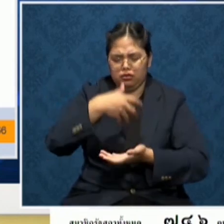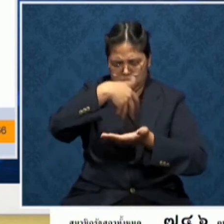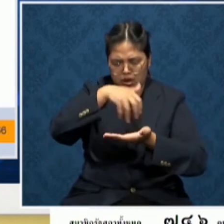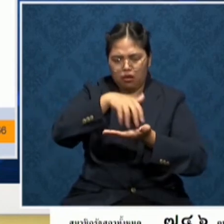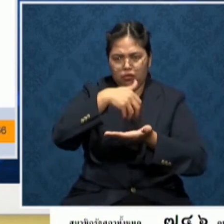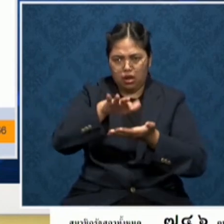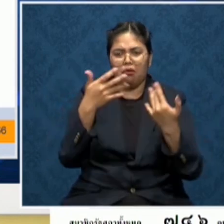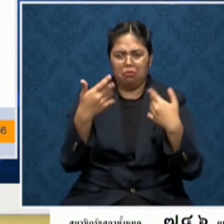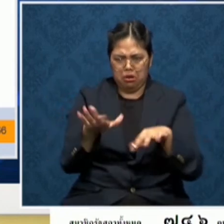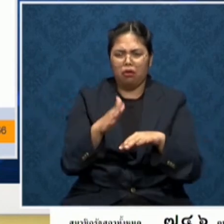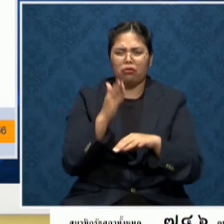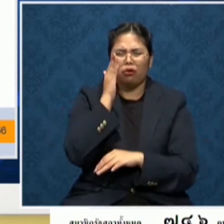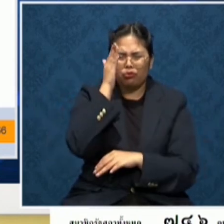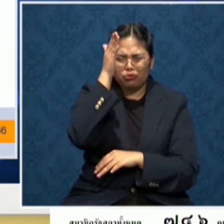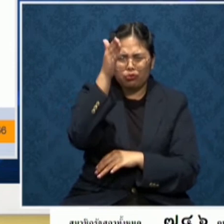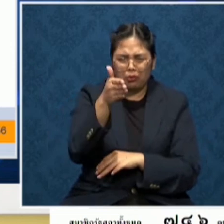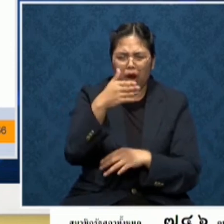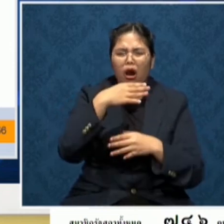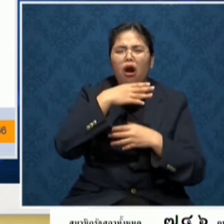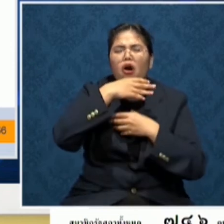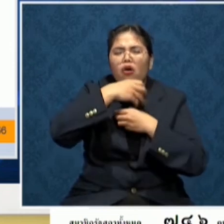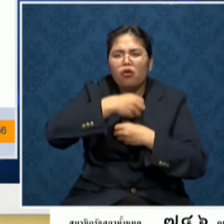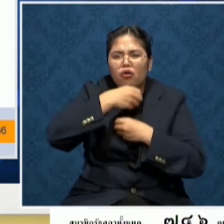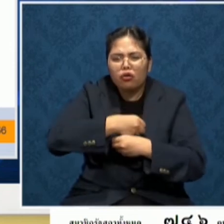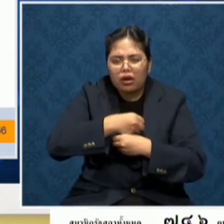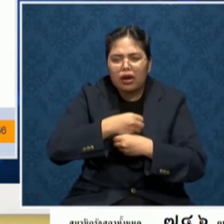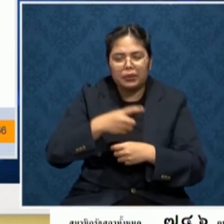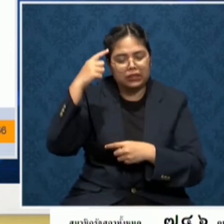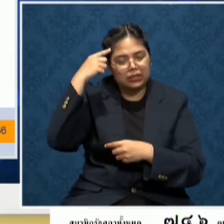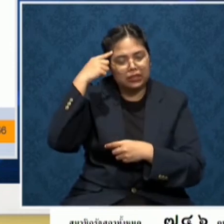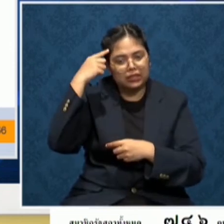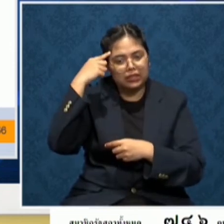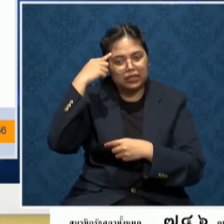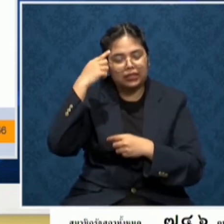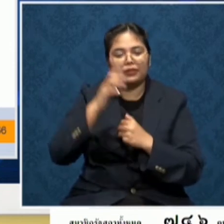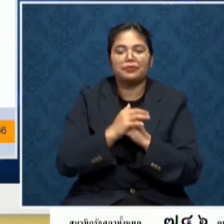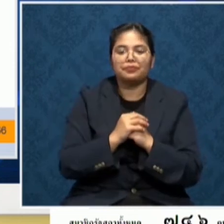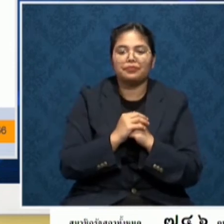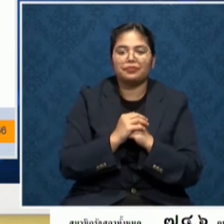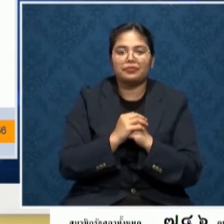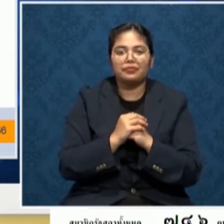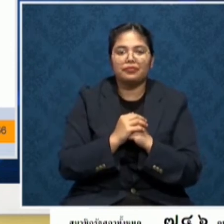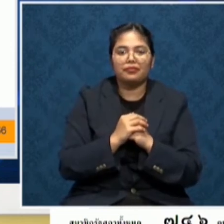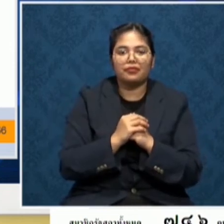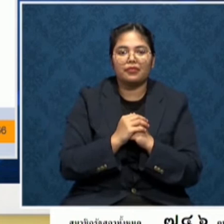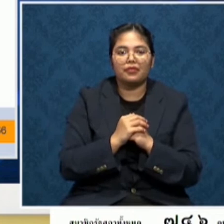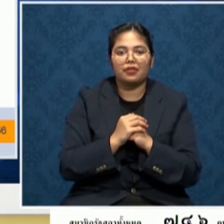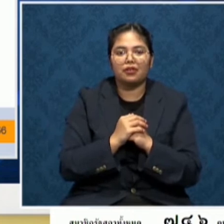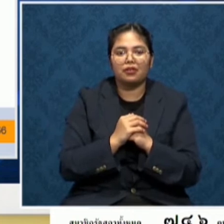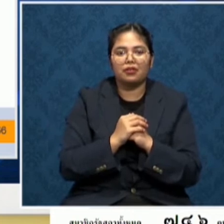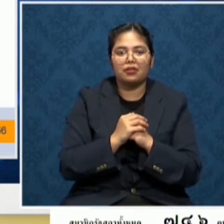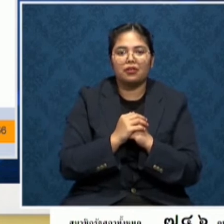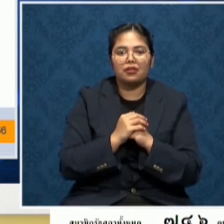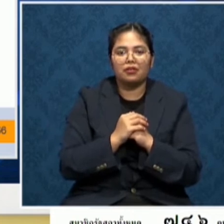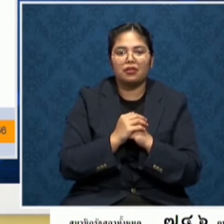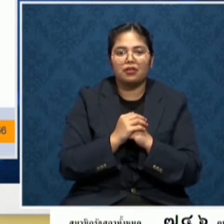องเรื่องสังคมสูงวัยในลักษณะที่เป็น growth mindset ขอประทานโทษที่ใช้ภาษาอังกฤษไม่ใช่เป็นเรื่องมองว่า